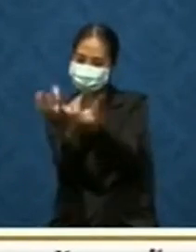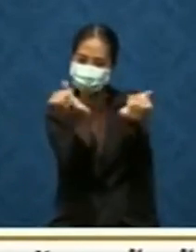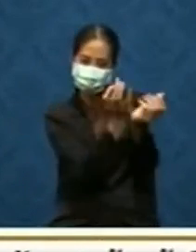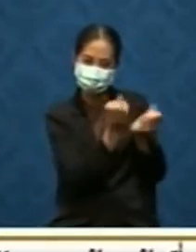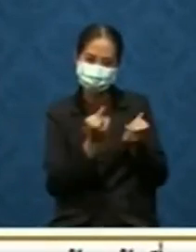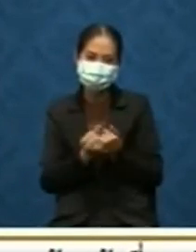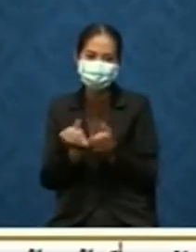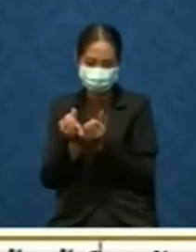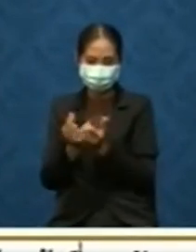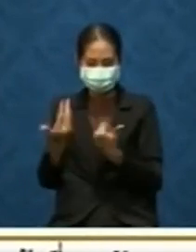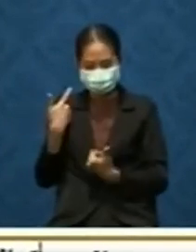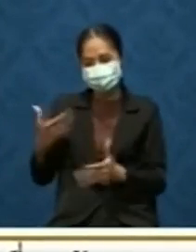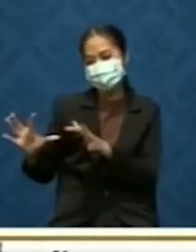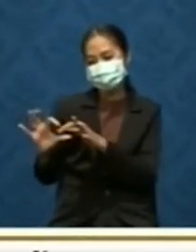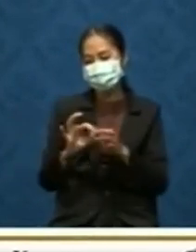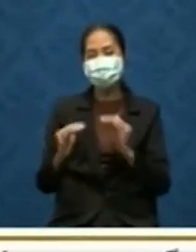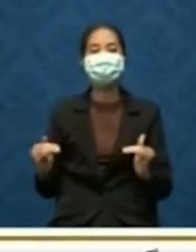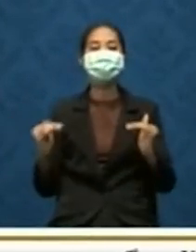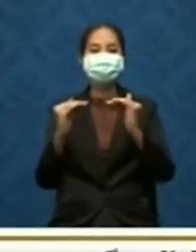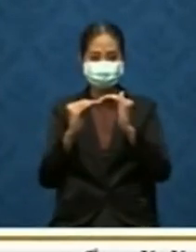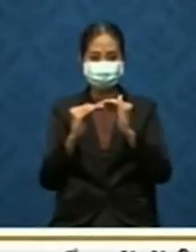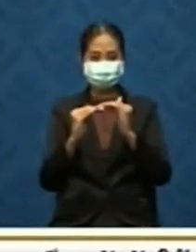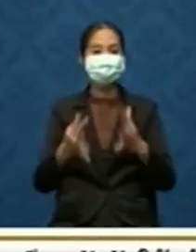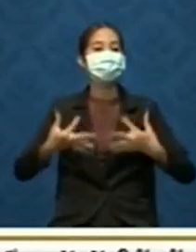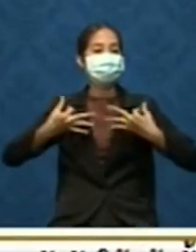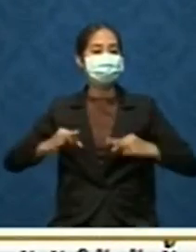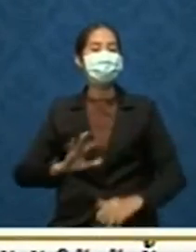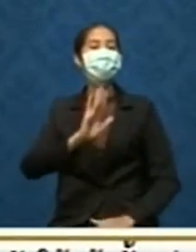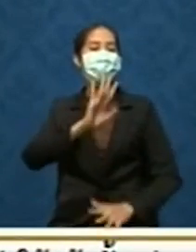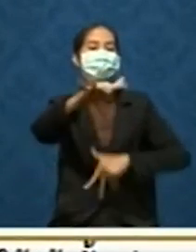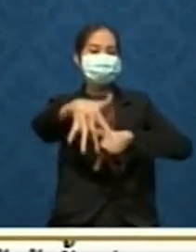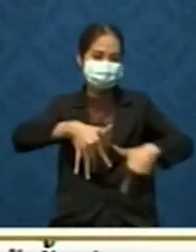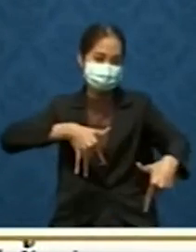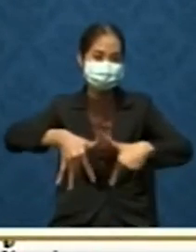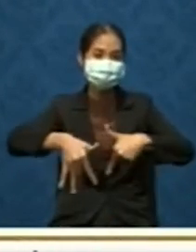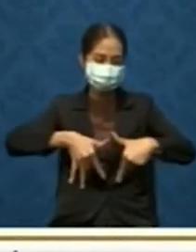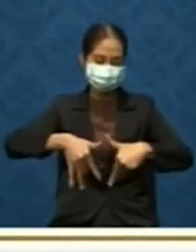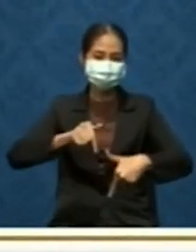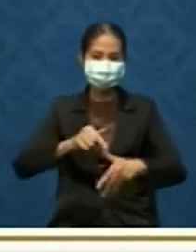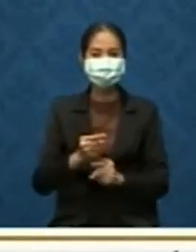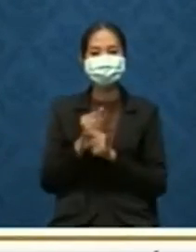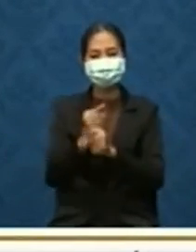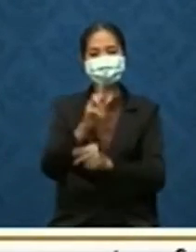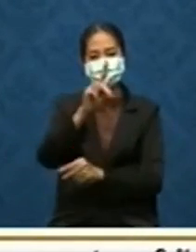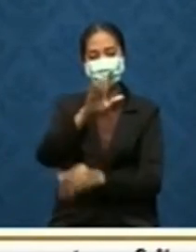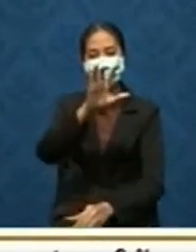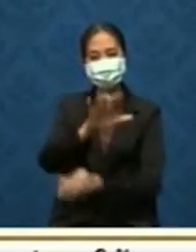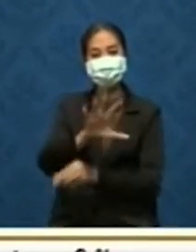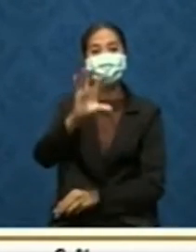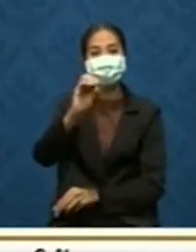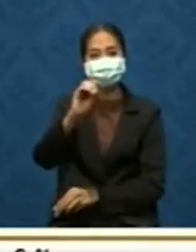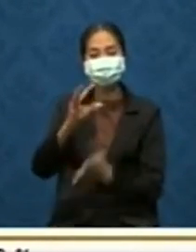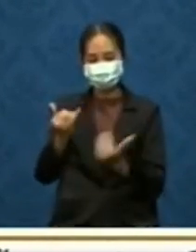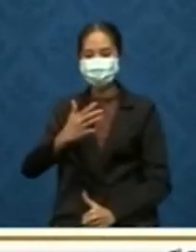และเป็นเรื่องสิทธิมนุษยชนเรื่องที่กระทบเสรีภาพของประชาชนอย่างร้ายแรงตามข้อบังคับที่ 50ผมคอยยื่นญัตติด้วย